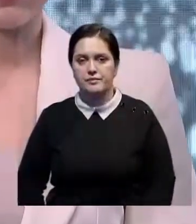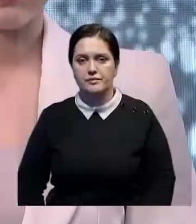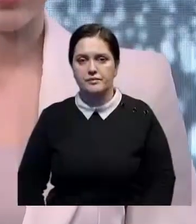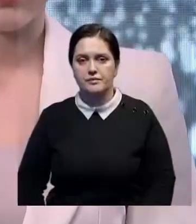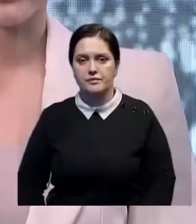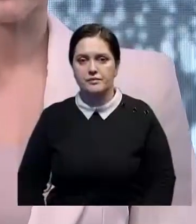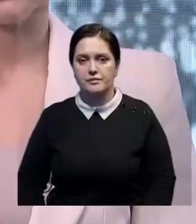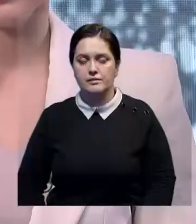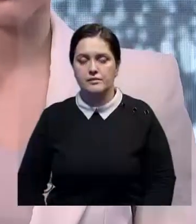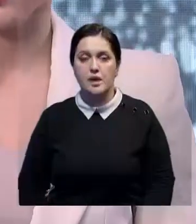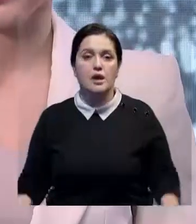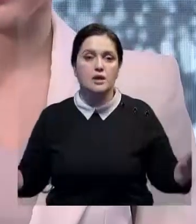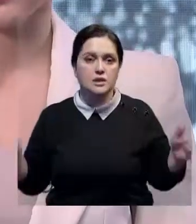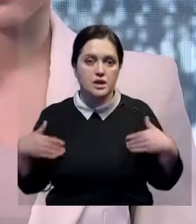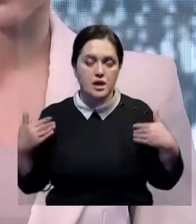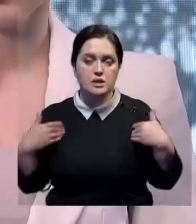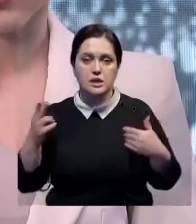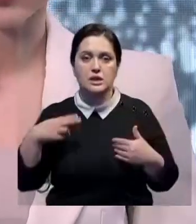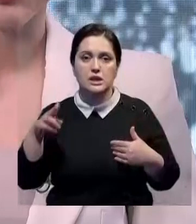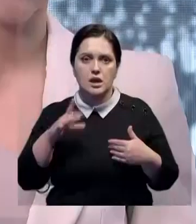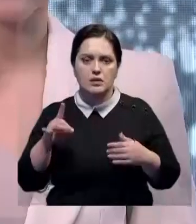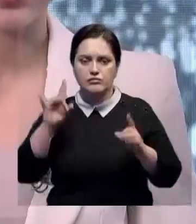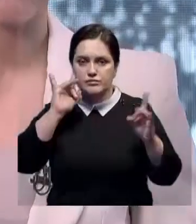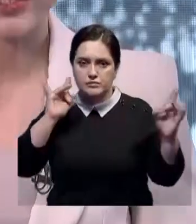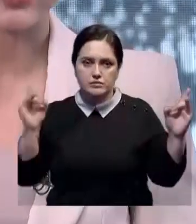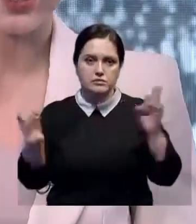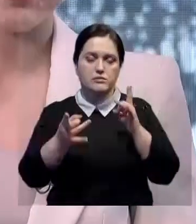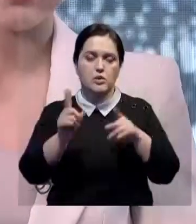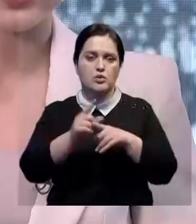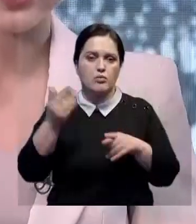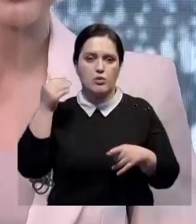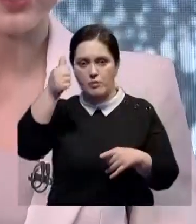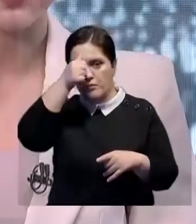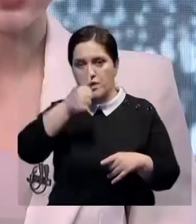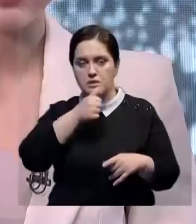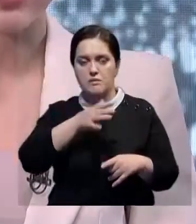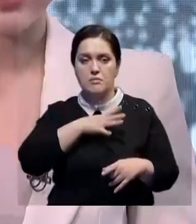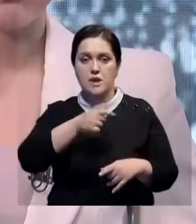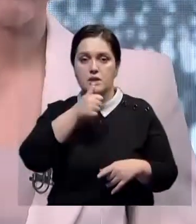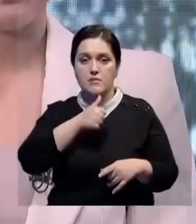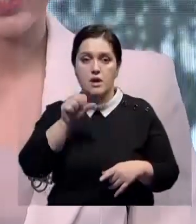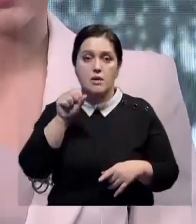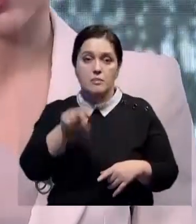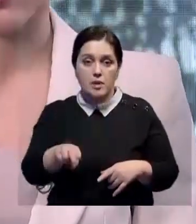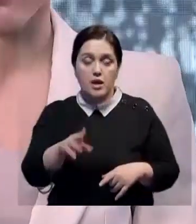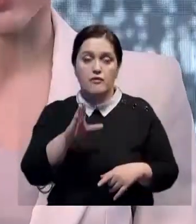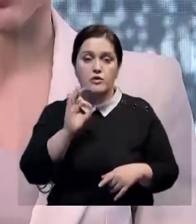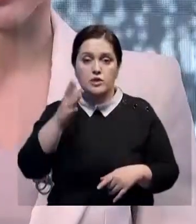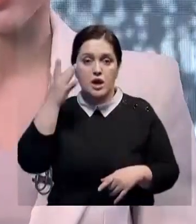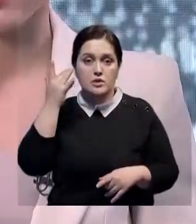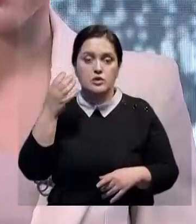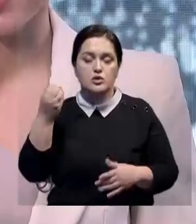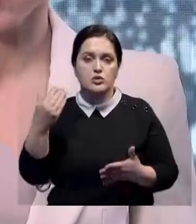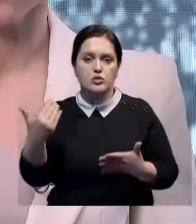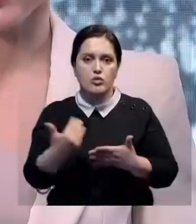слово. Матагос, приветствую. КНДР наделала много шума и в прошлом месяце, когда провела целый ряд испытаний. И вот в апреле обстановка в